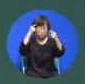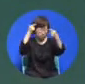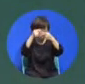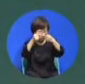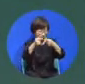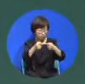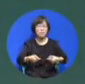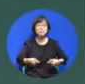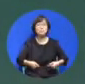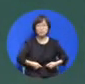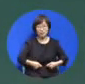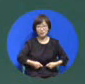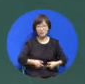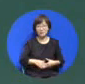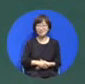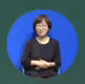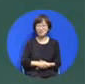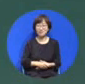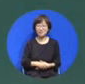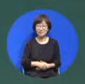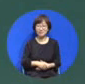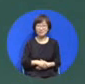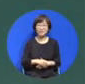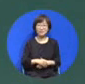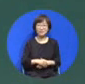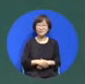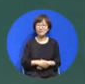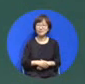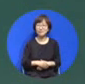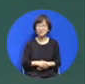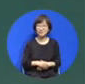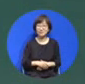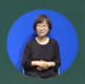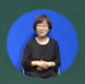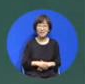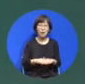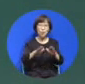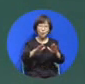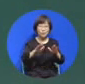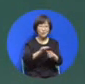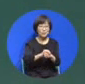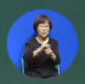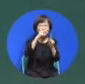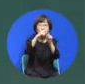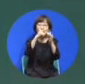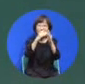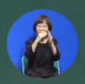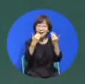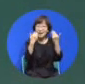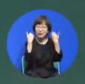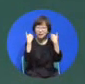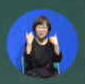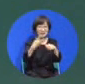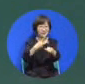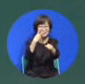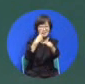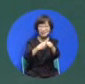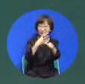but that's different because we need the spiritual connection. 오늘 교회 학교 교사